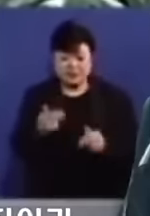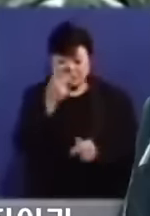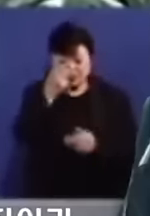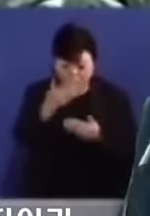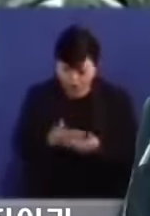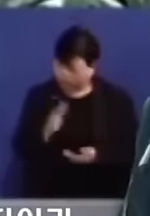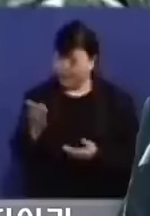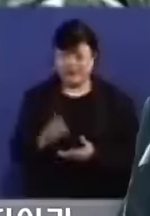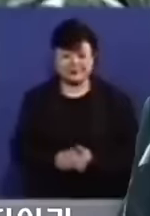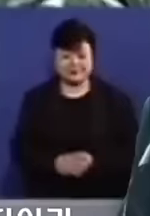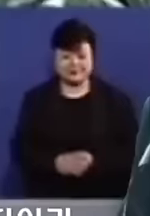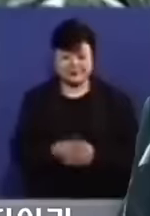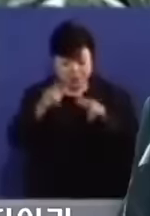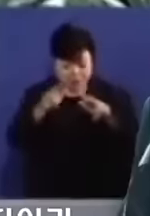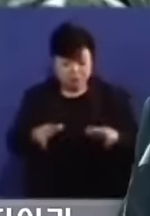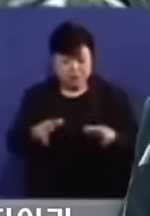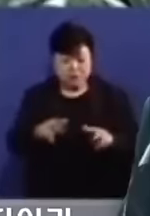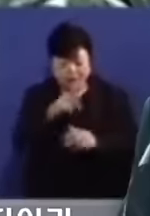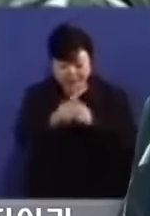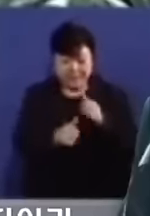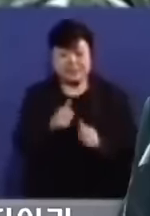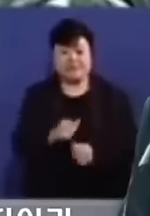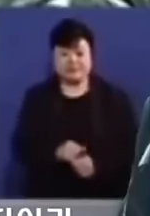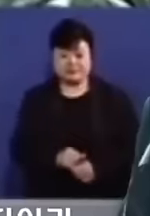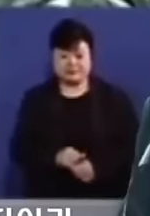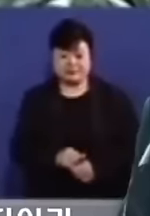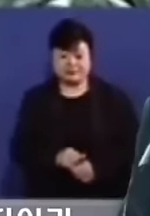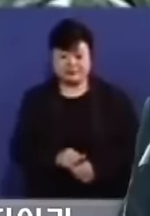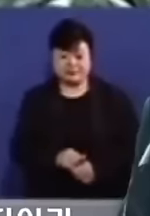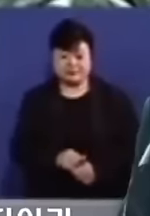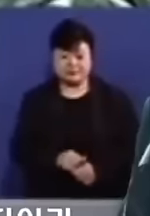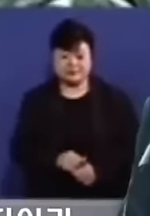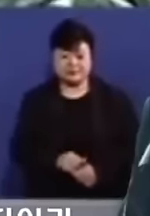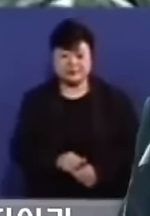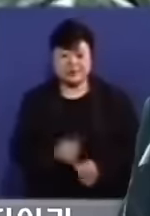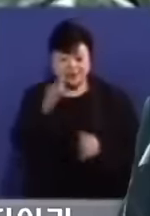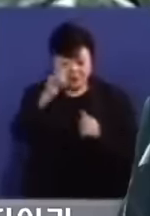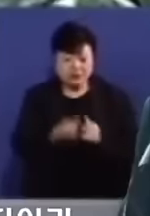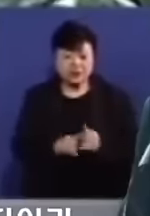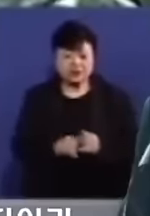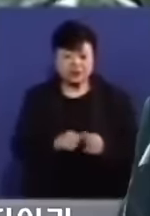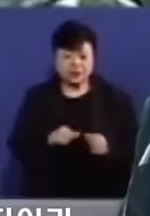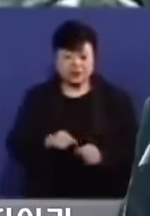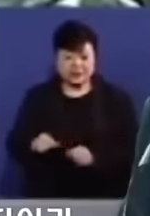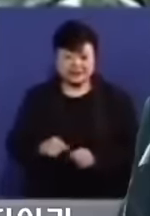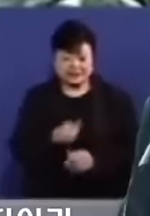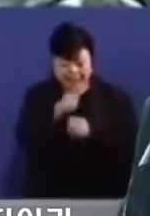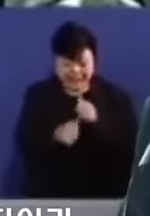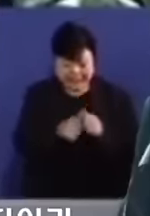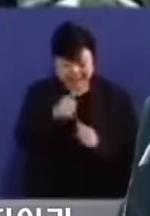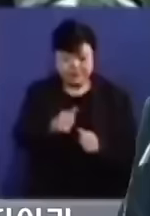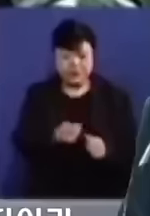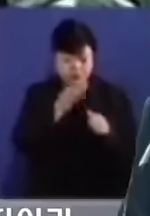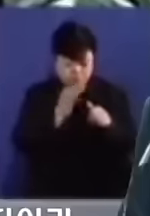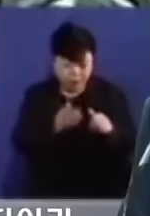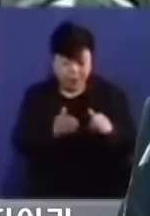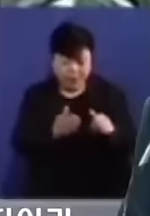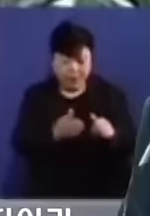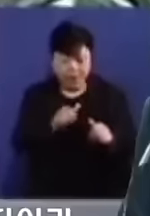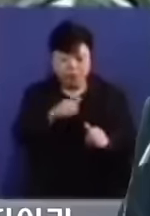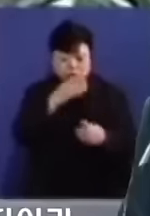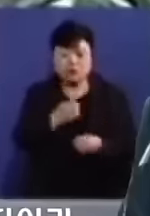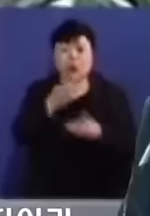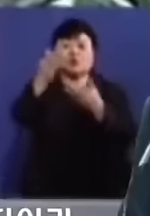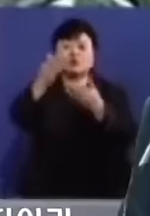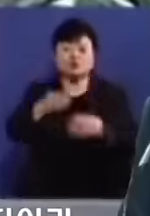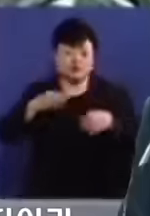생명을 얻어야 되겠다, 지금의 하나님 역사 속에 일하시는 하나님을 구하게 된 것입니다. 그래서 오중복음을